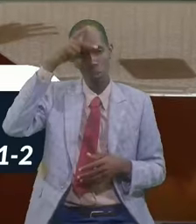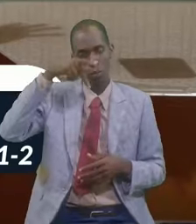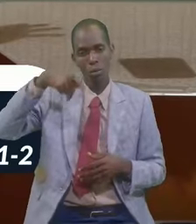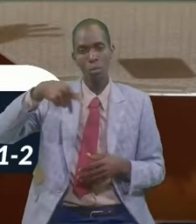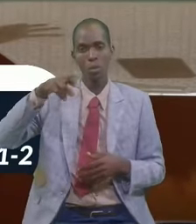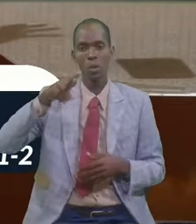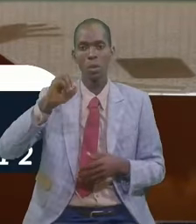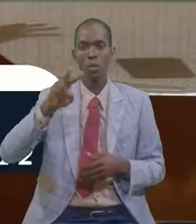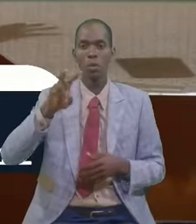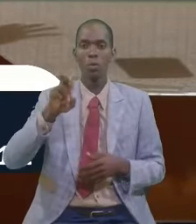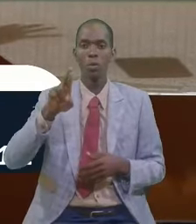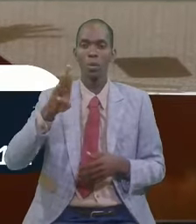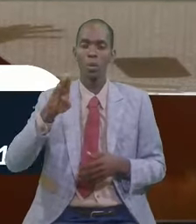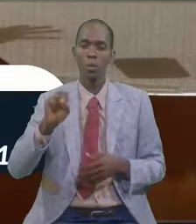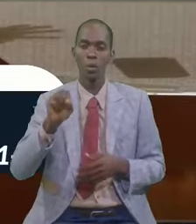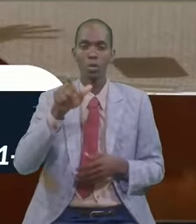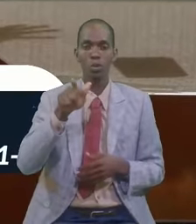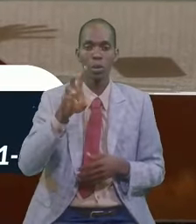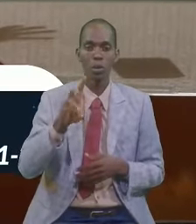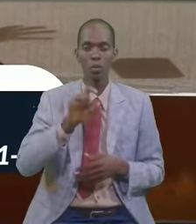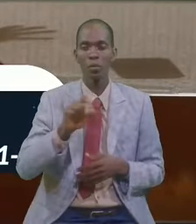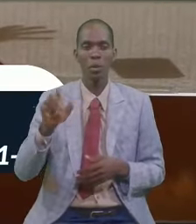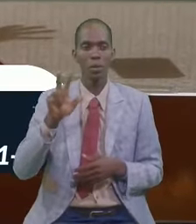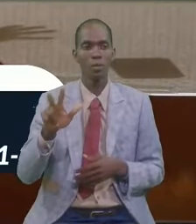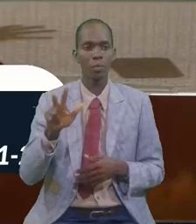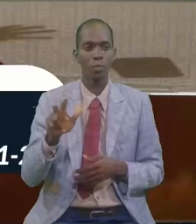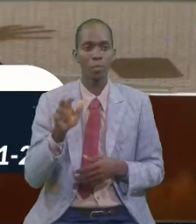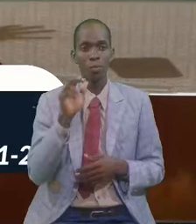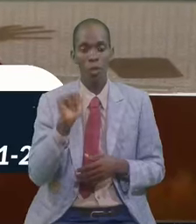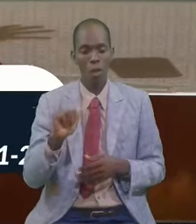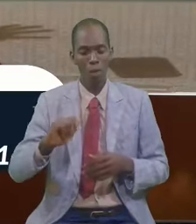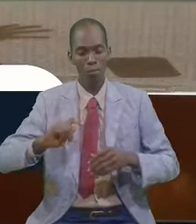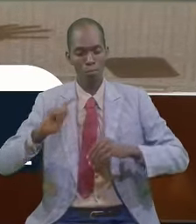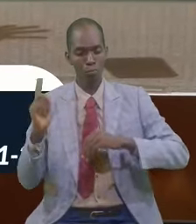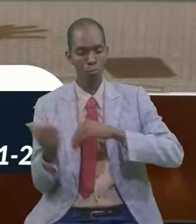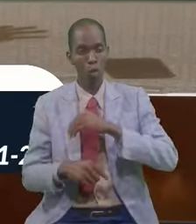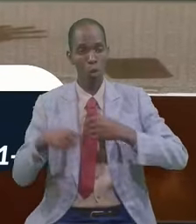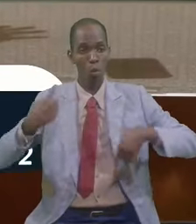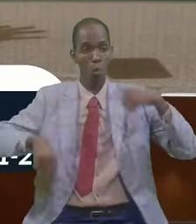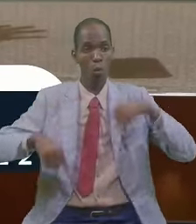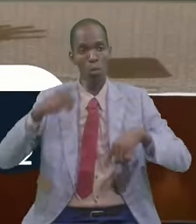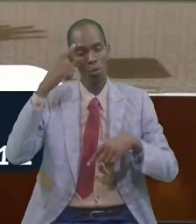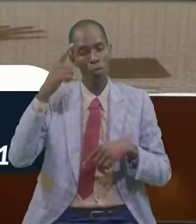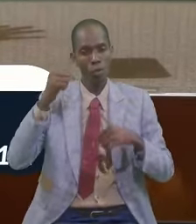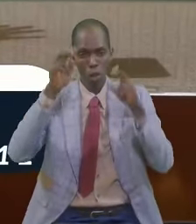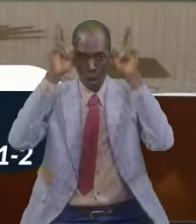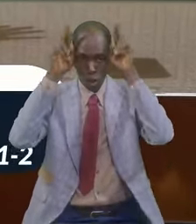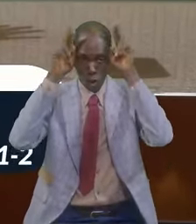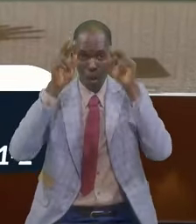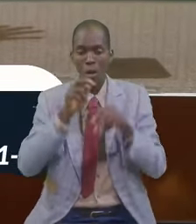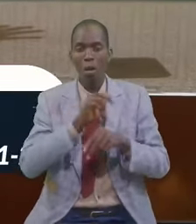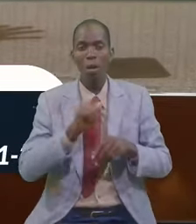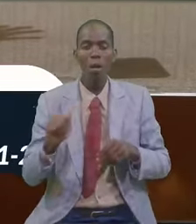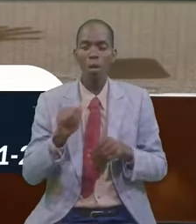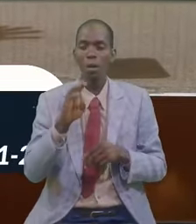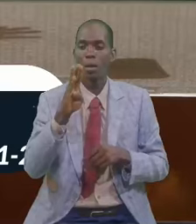Proverbe 26, verset 3. Le fouet est pour le cheval, le mors